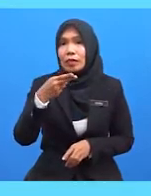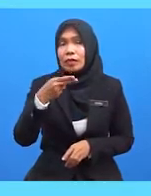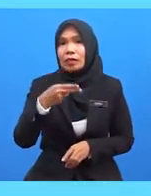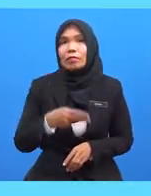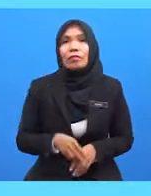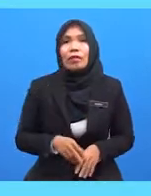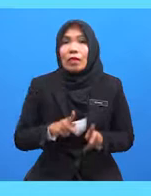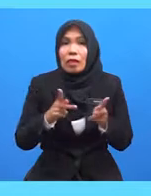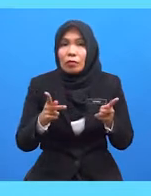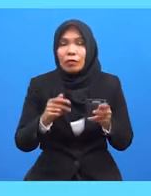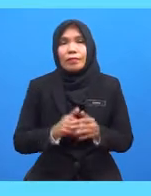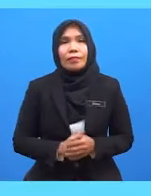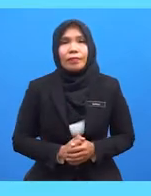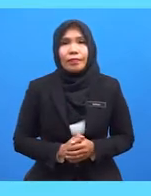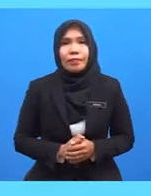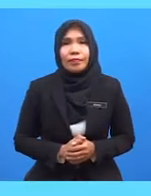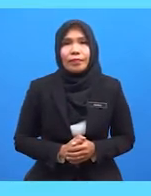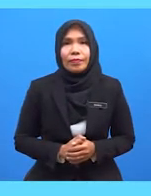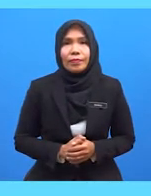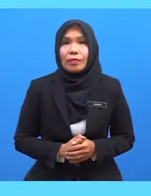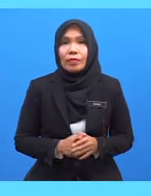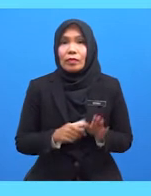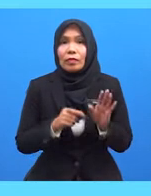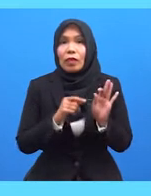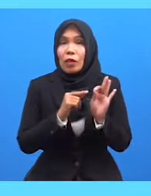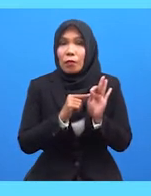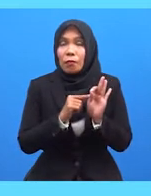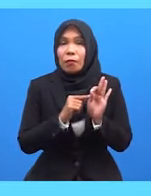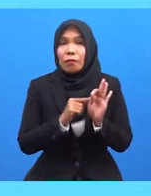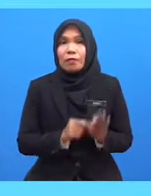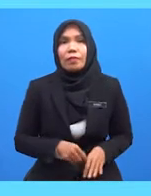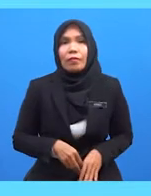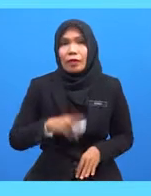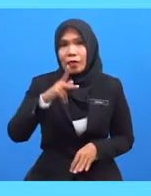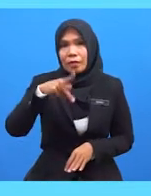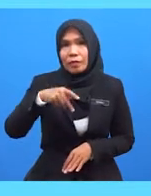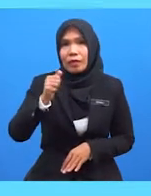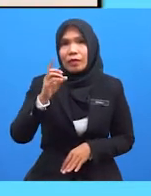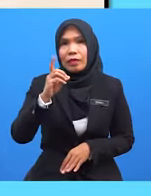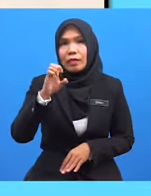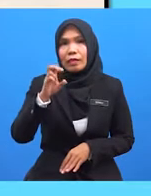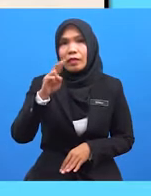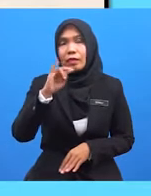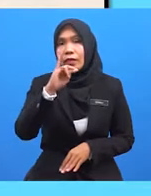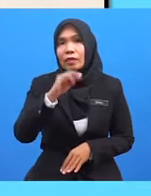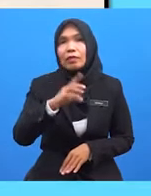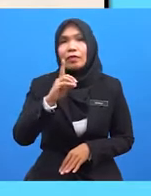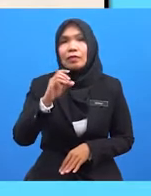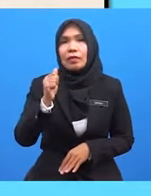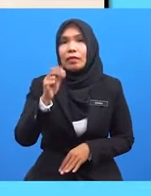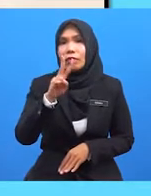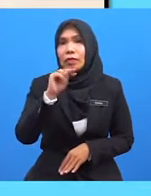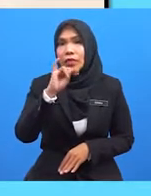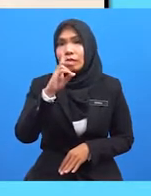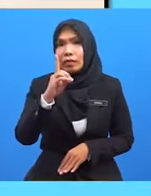dan diterbitkan di London. Frederick David Hack menghasilkan Dictionarium Malaico Latinum et